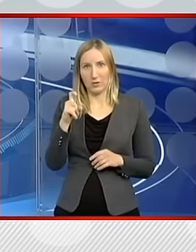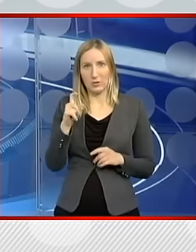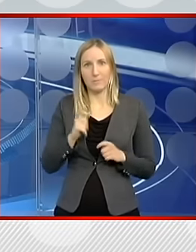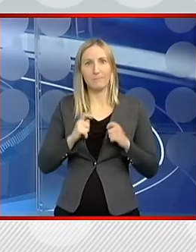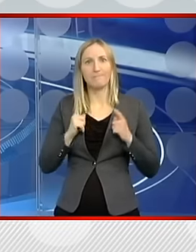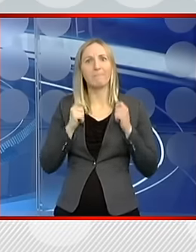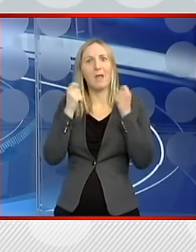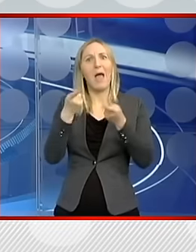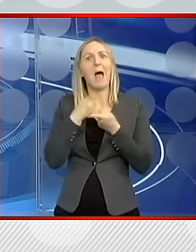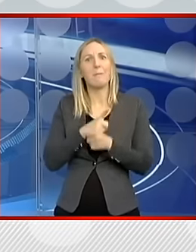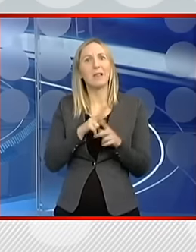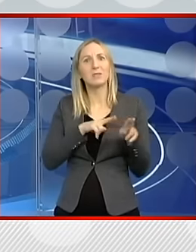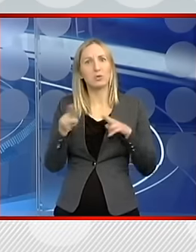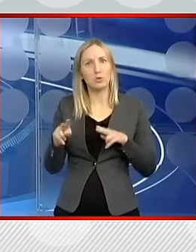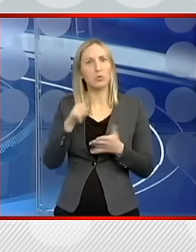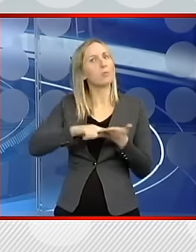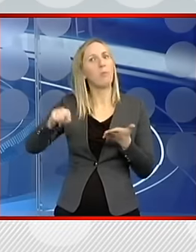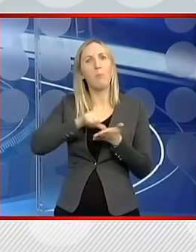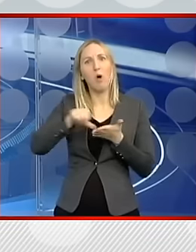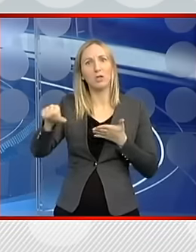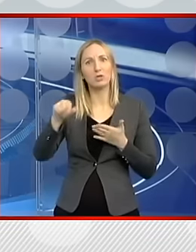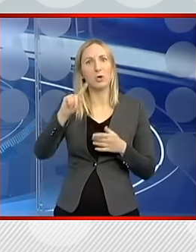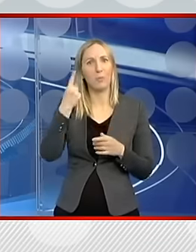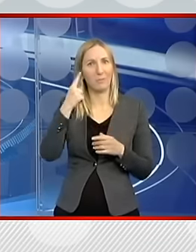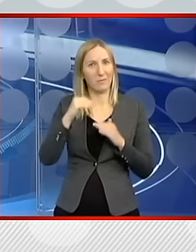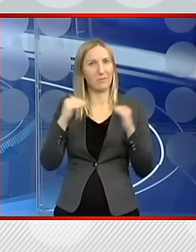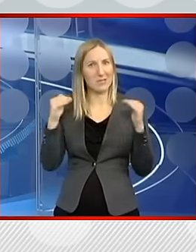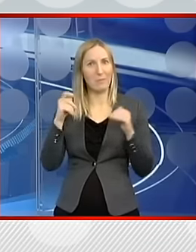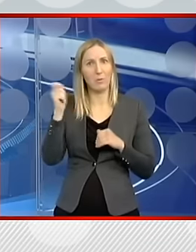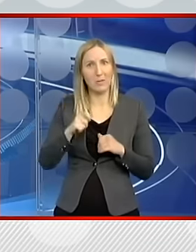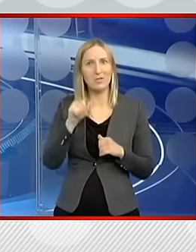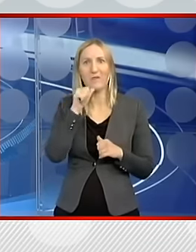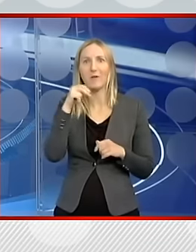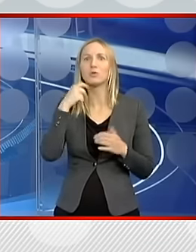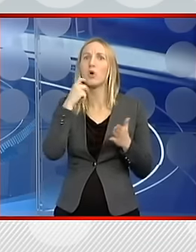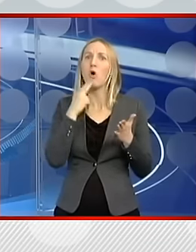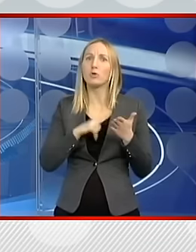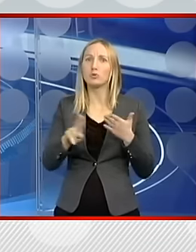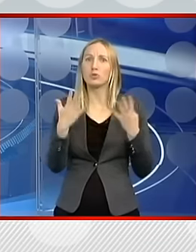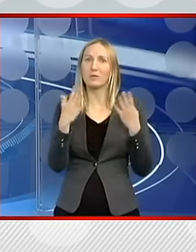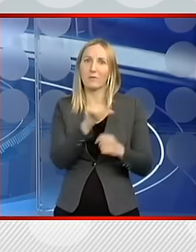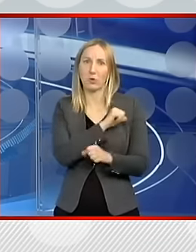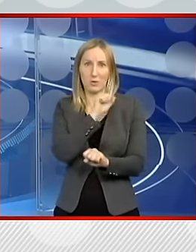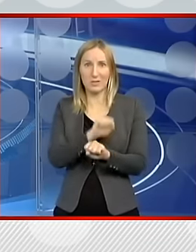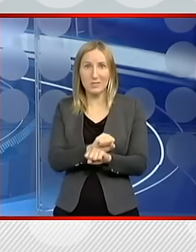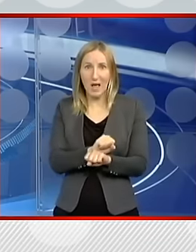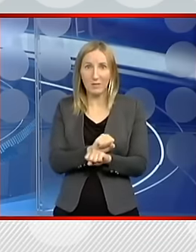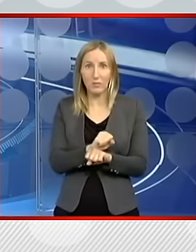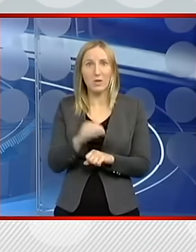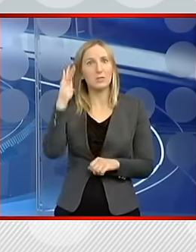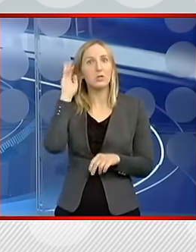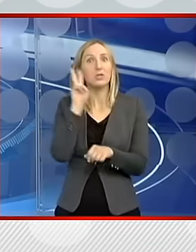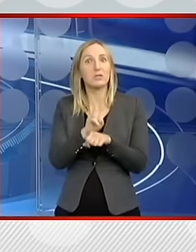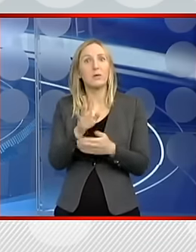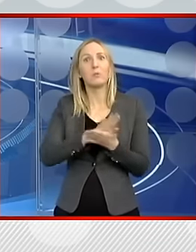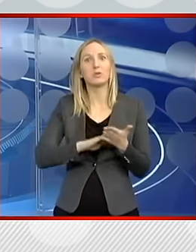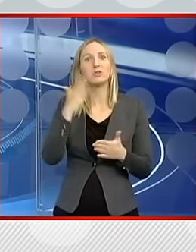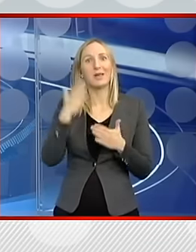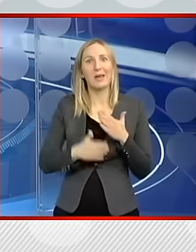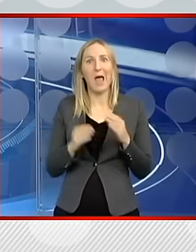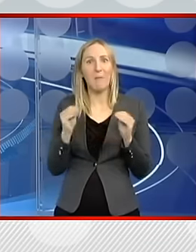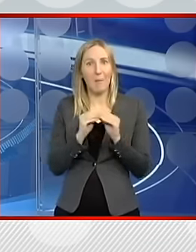sud je poništio prvostepenu presudu kojom je Ivanović osuđen na 9 godina zatvora. Saslušanje svedoka počeće krajem